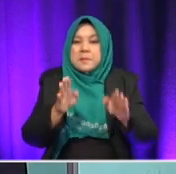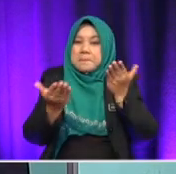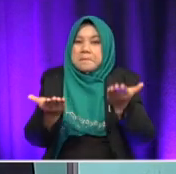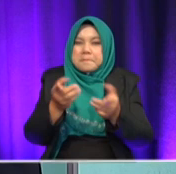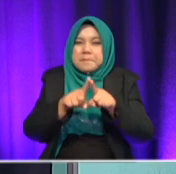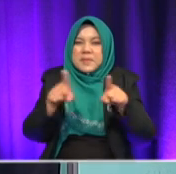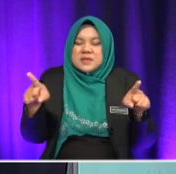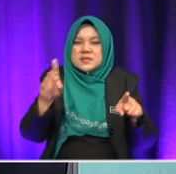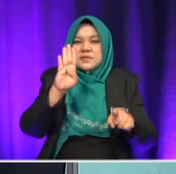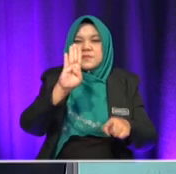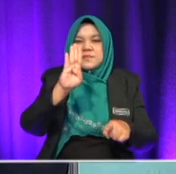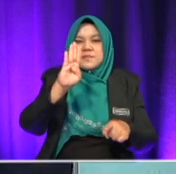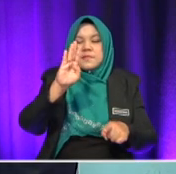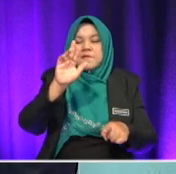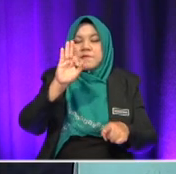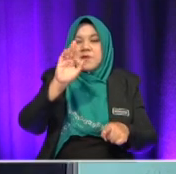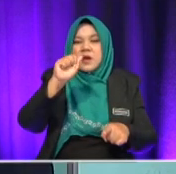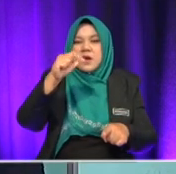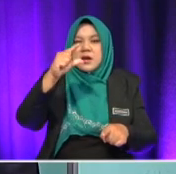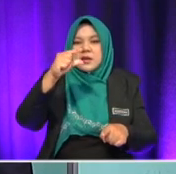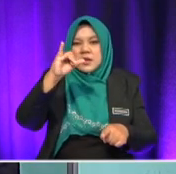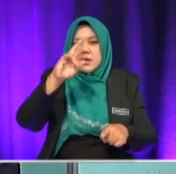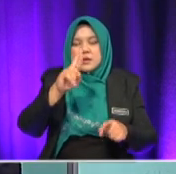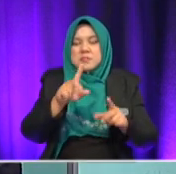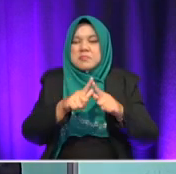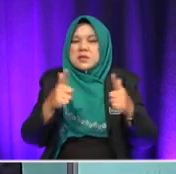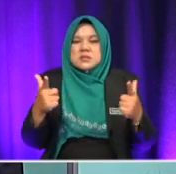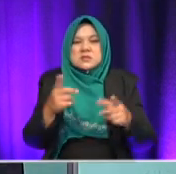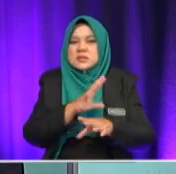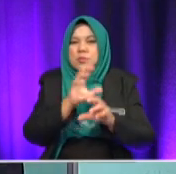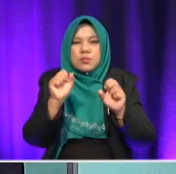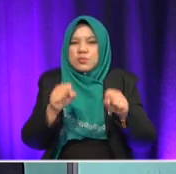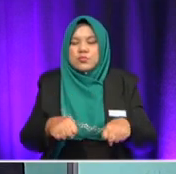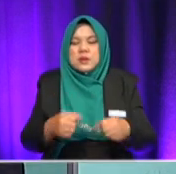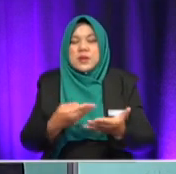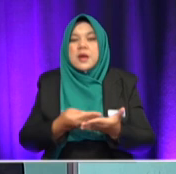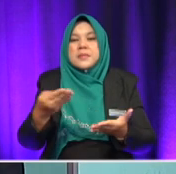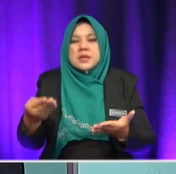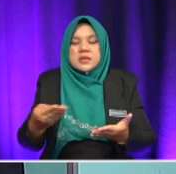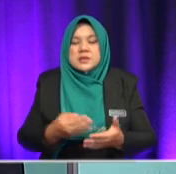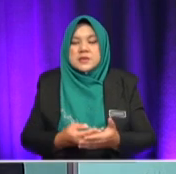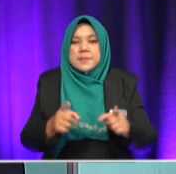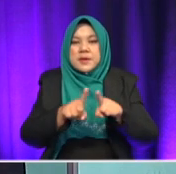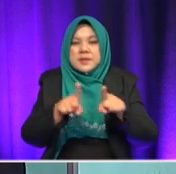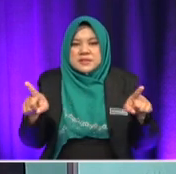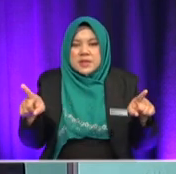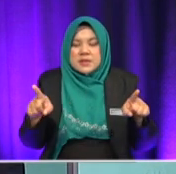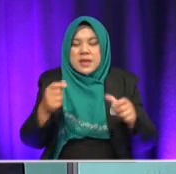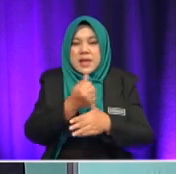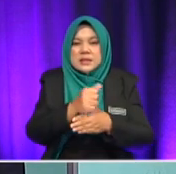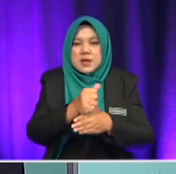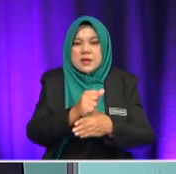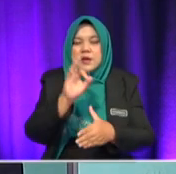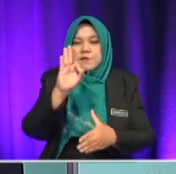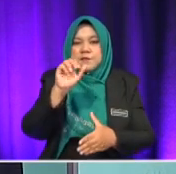Nah beli setengah kilo pun tak cukup itu dipanggil-paket boleh besok diantara